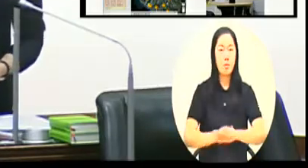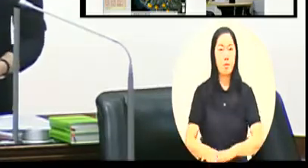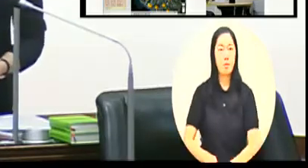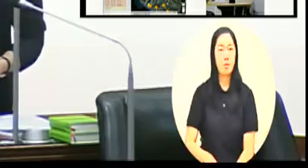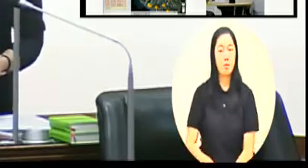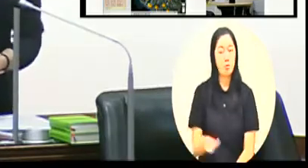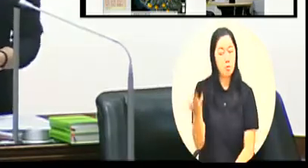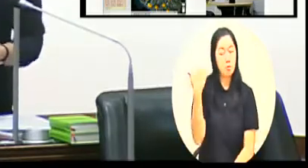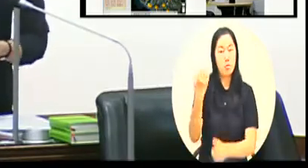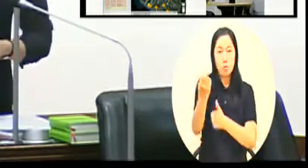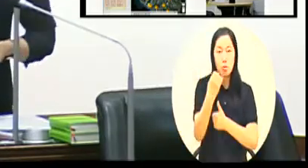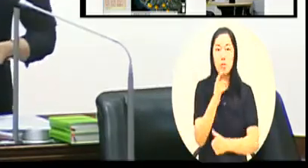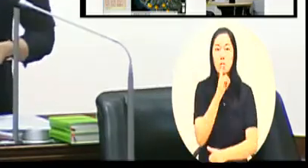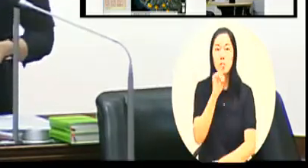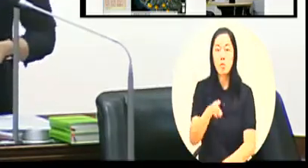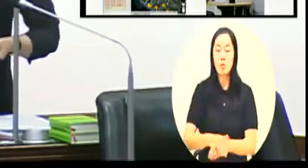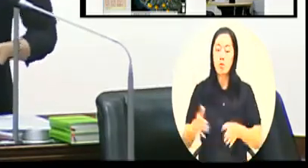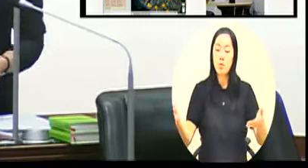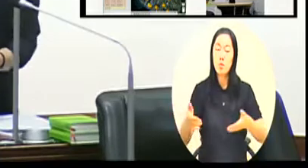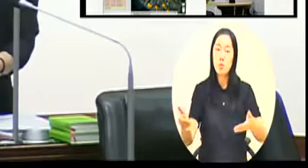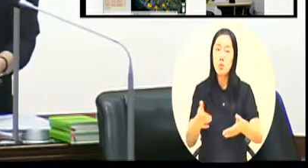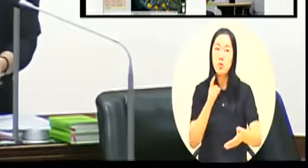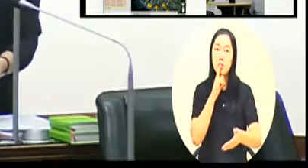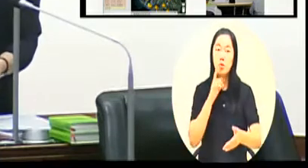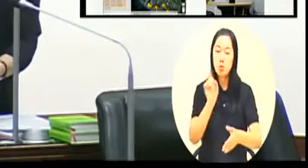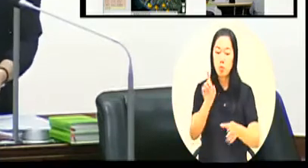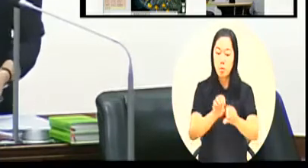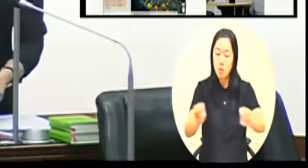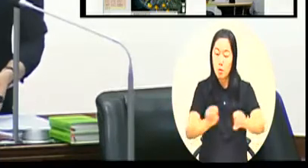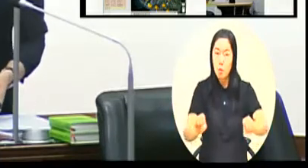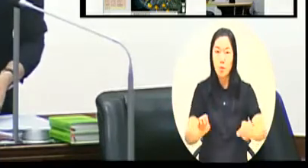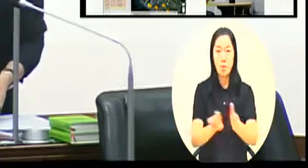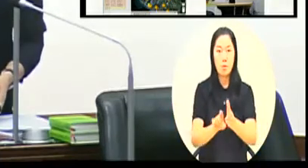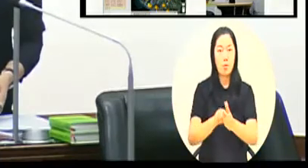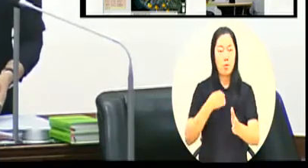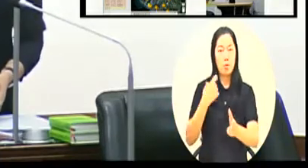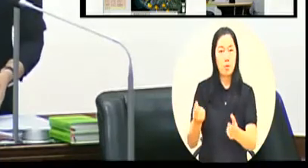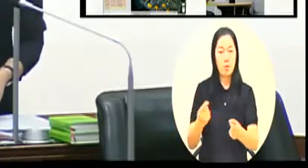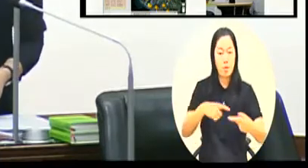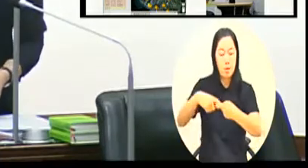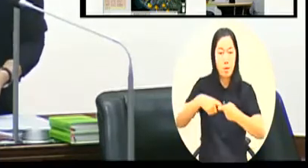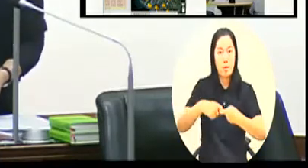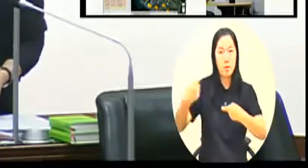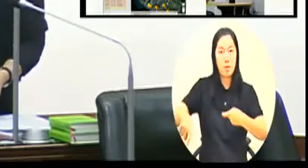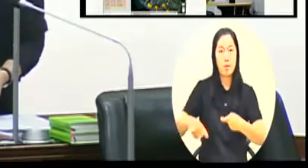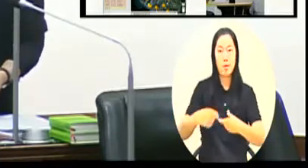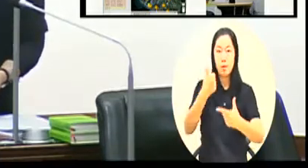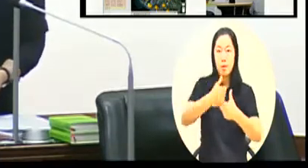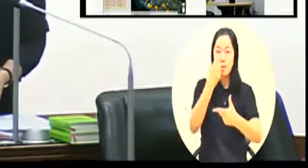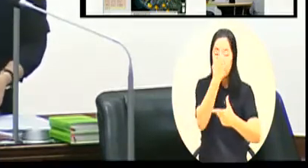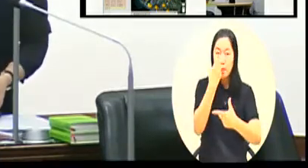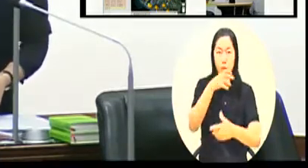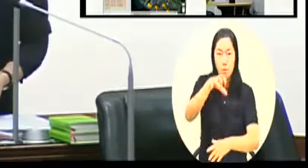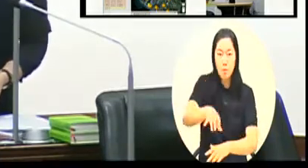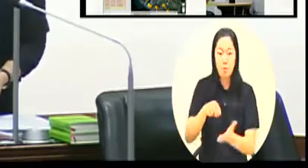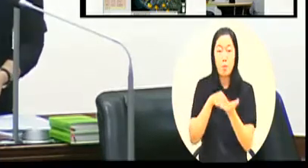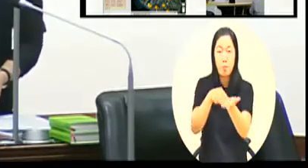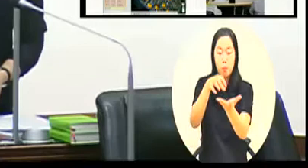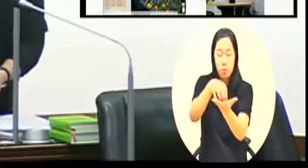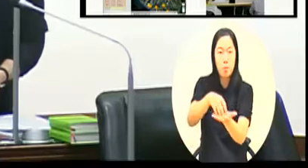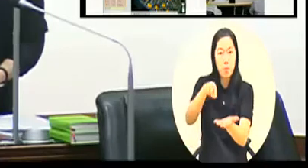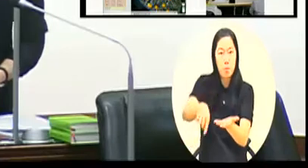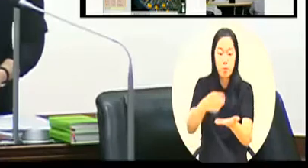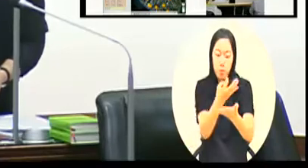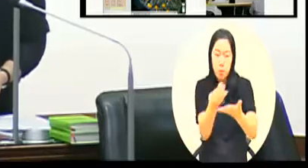过嘛，在我们要挖什么管路的时候，我们也会连接建管处的一个申请建造的一个建